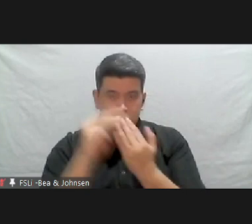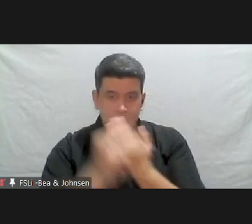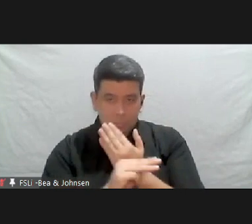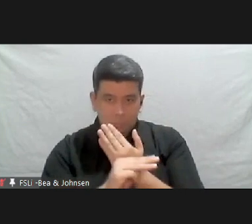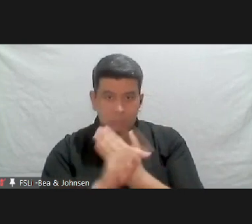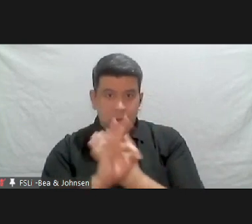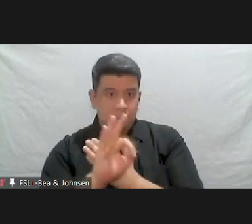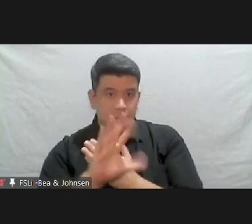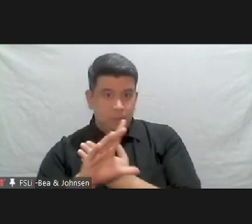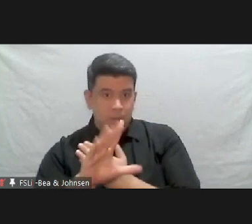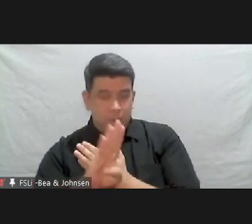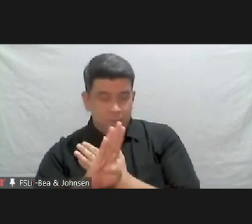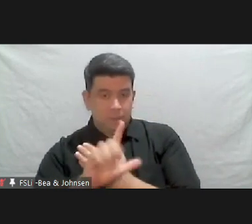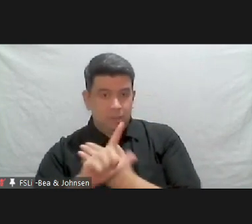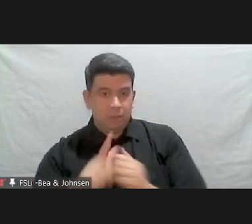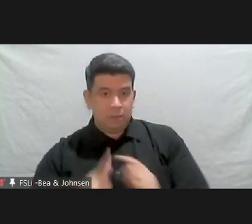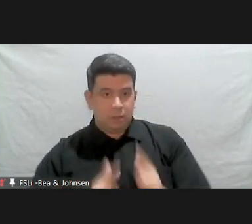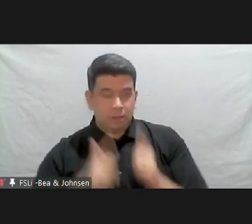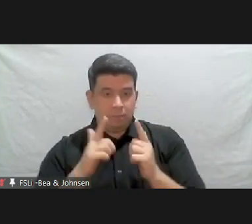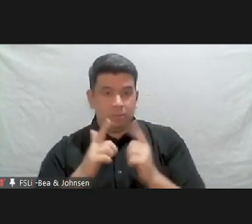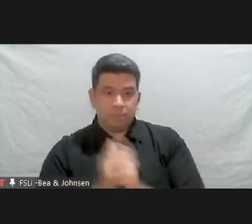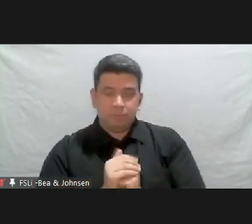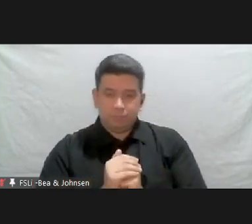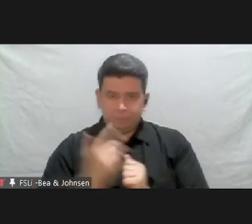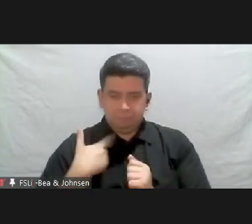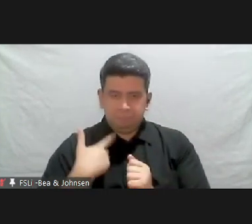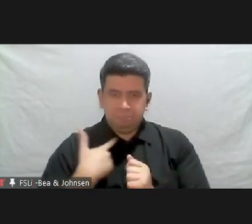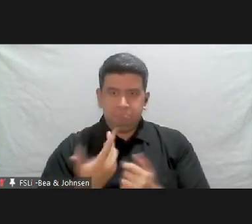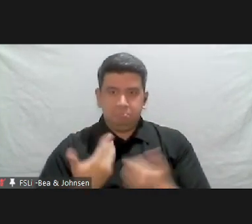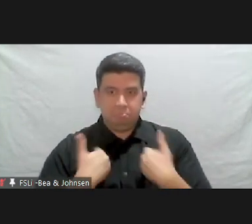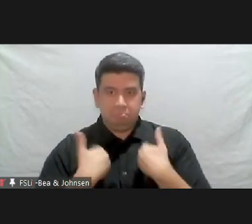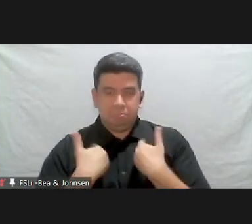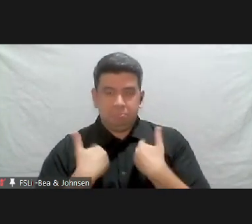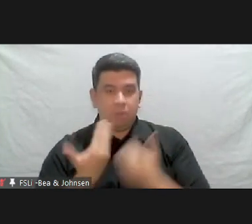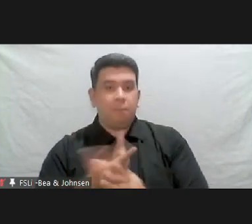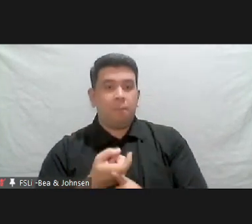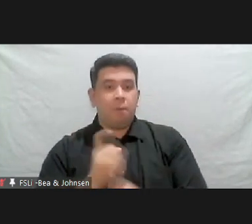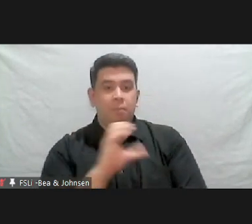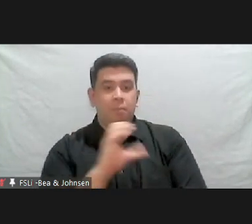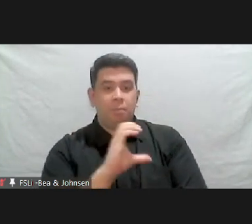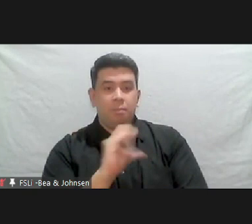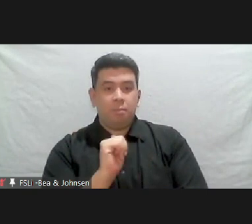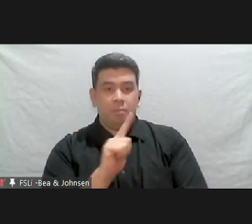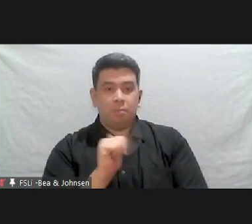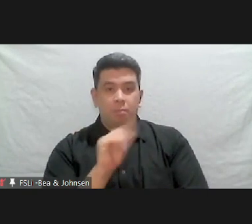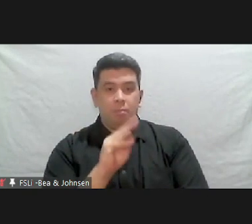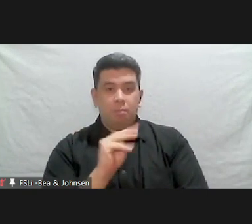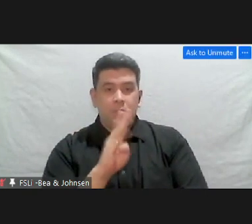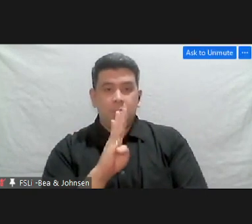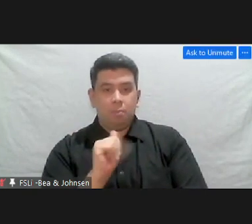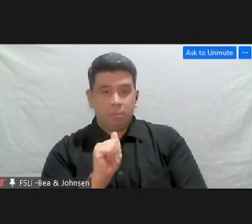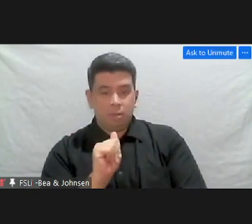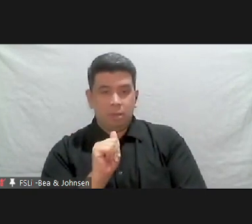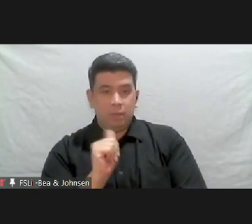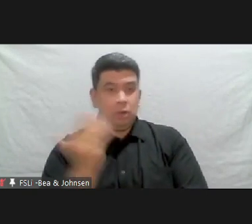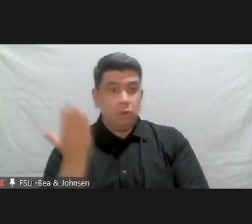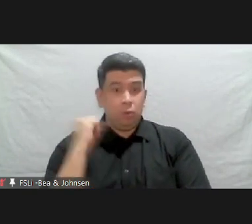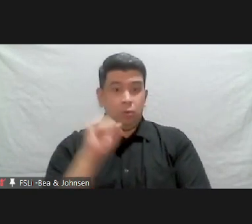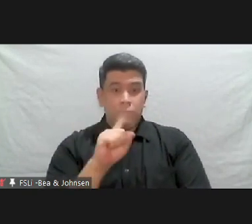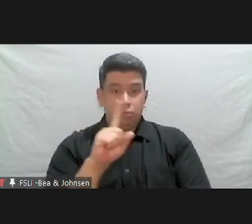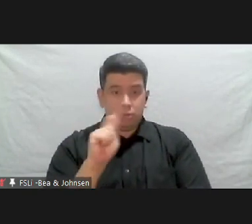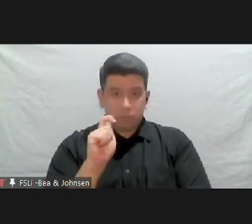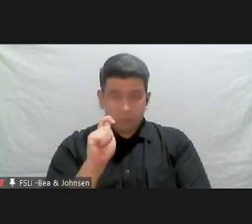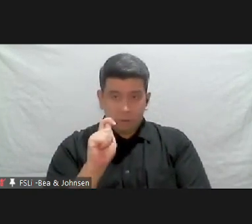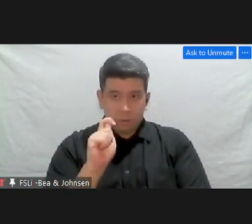mga kabataan mula sa Kalambag nung nakaraang Sabado po, no? Sila po ay